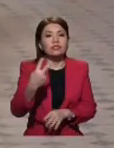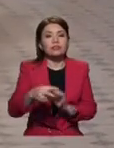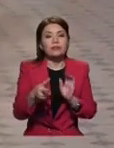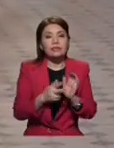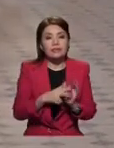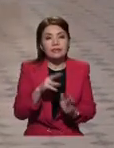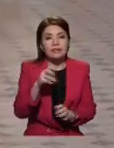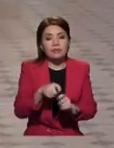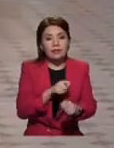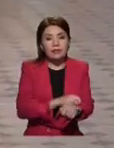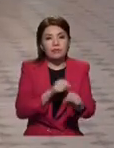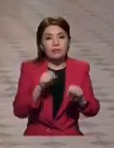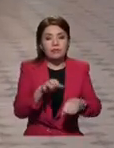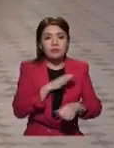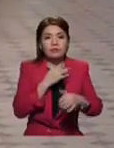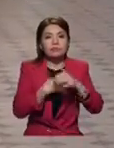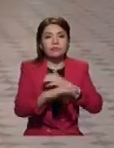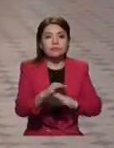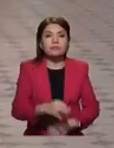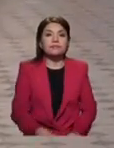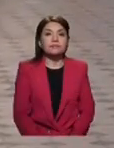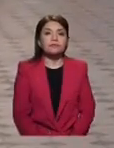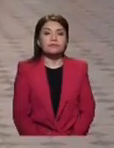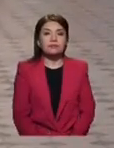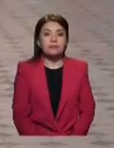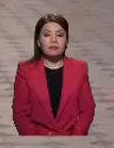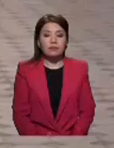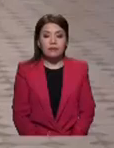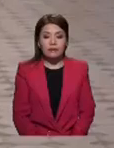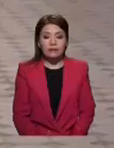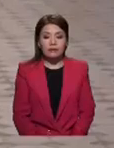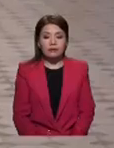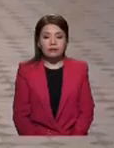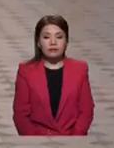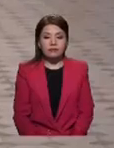болады деген болжам бар. Мөлдір Тоқтасынқызы, Абзал Құрманкен, Жаслан Мәлік, Астана Таймс.